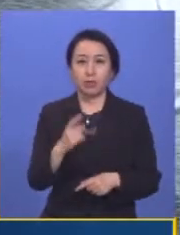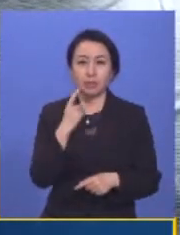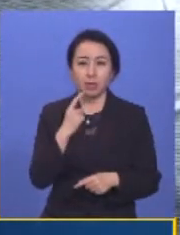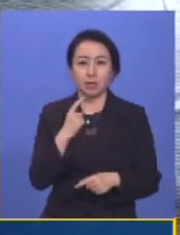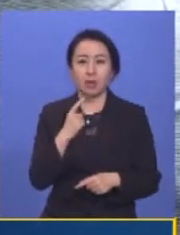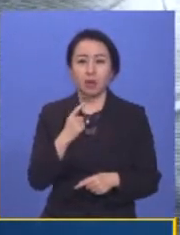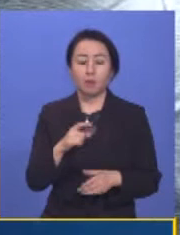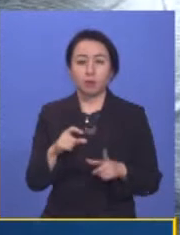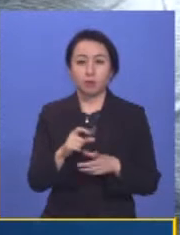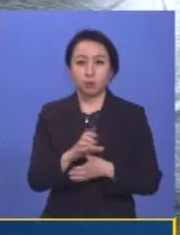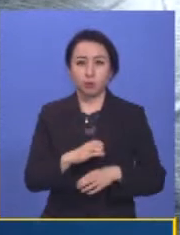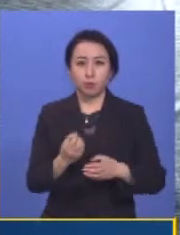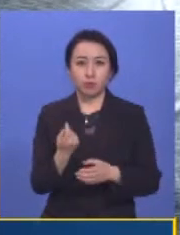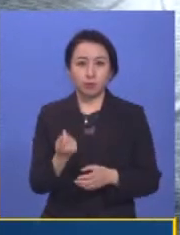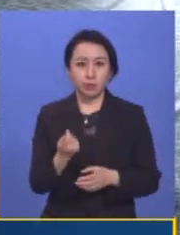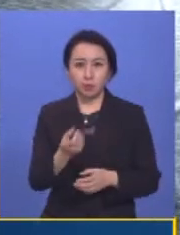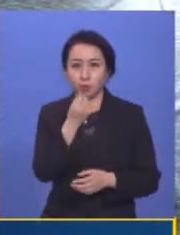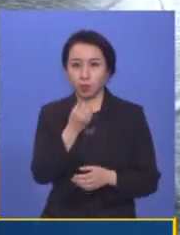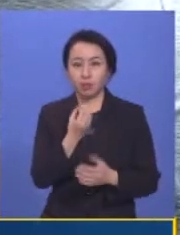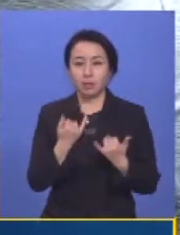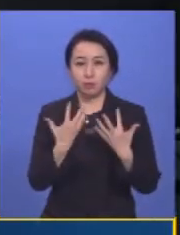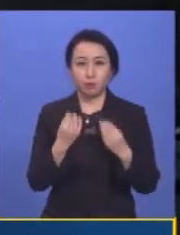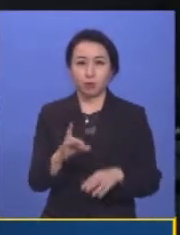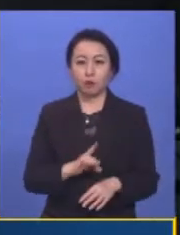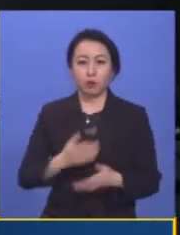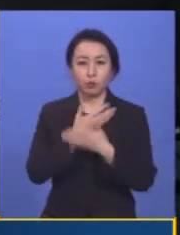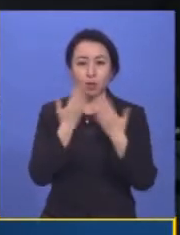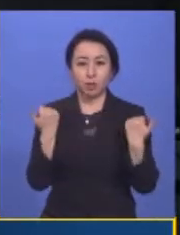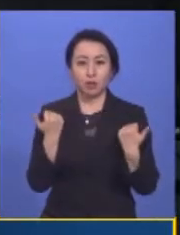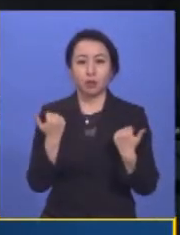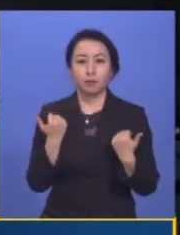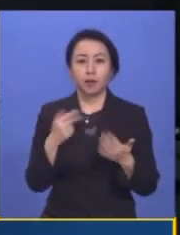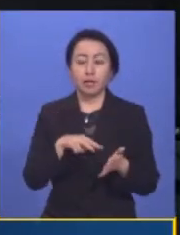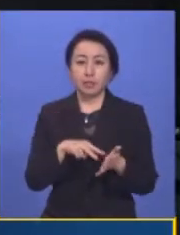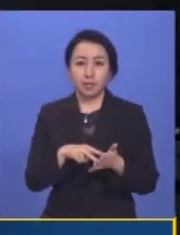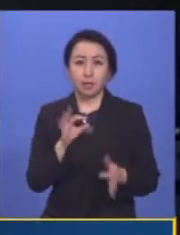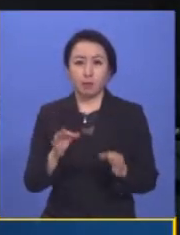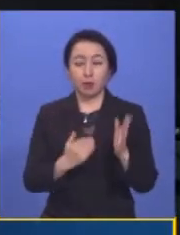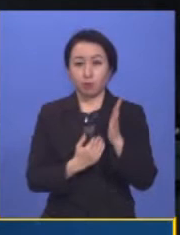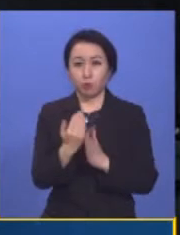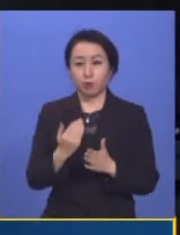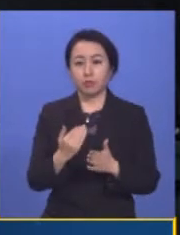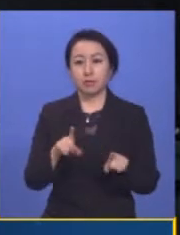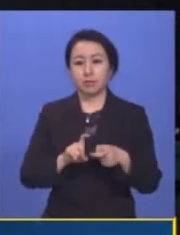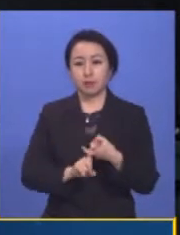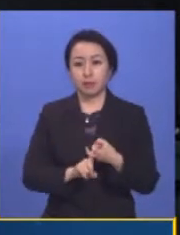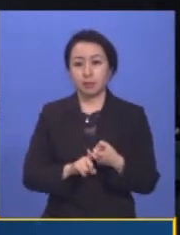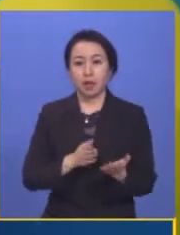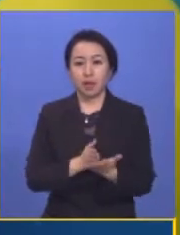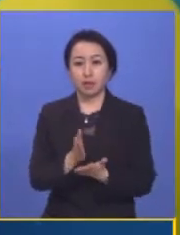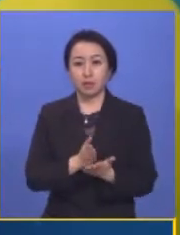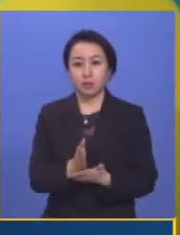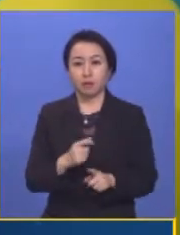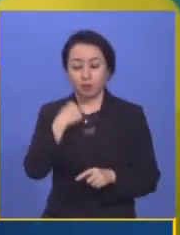словам чиновников, дефицита продуктов питания на сегодняшний день в нашем регионе нет, а цены приемлемые. Их повышение прежде всего связано с логистикой.